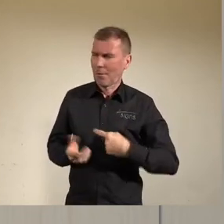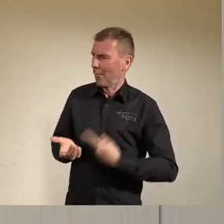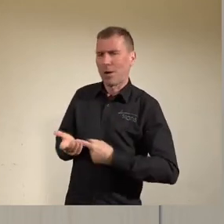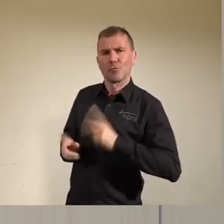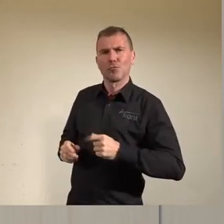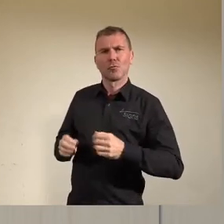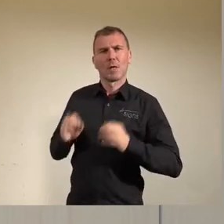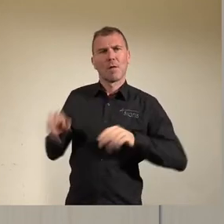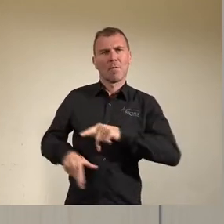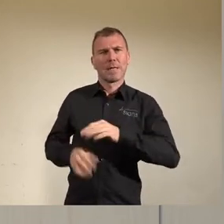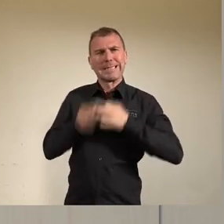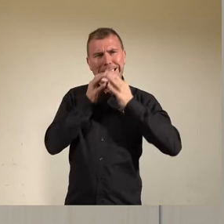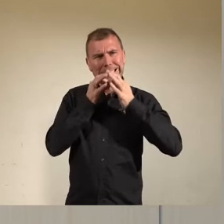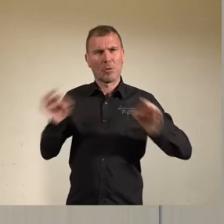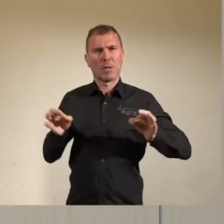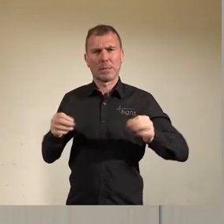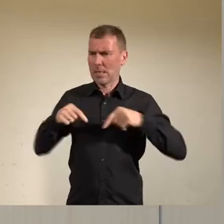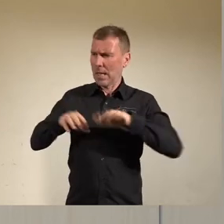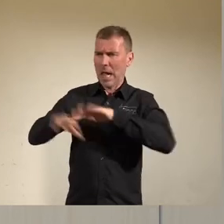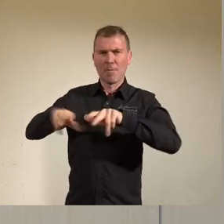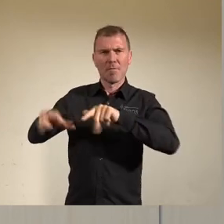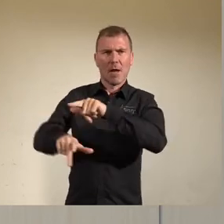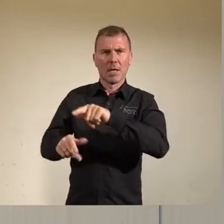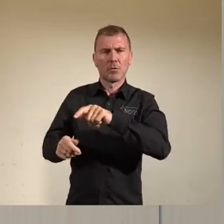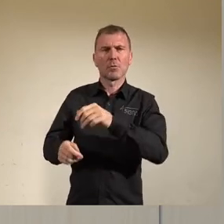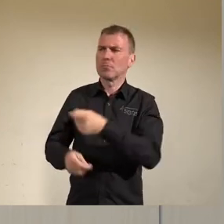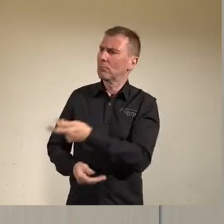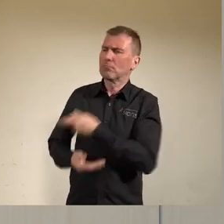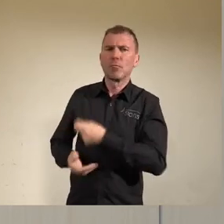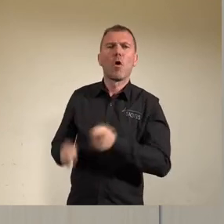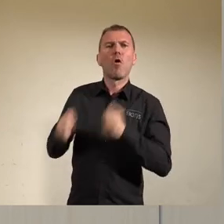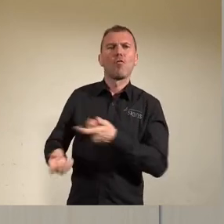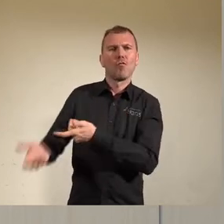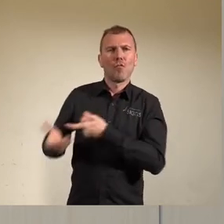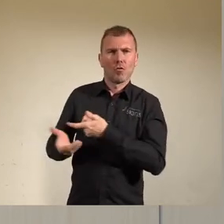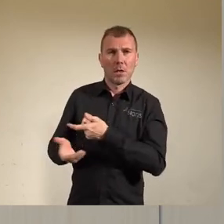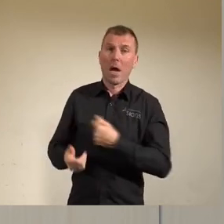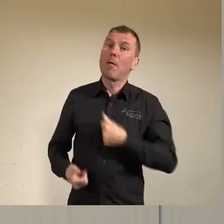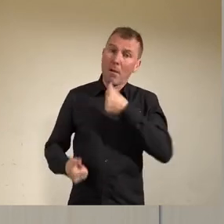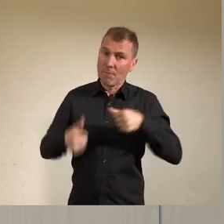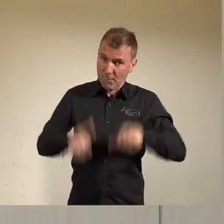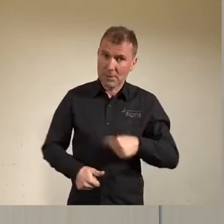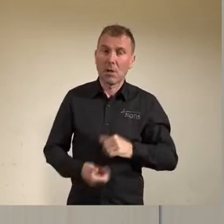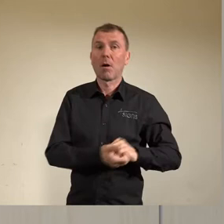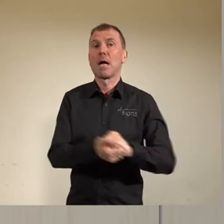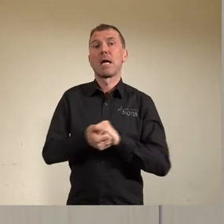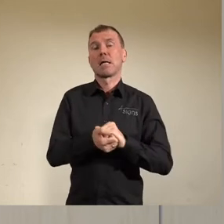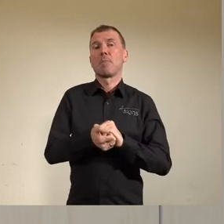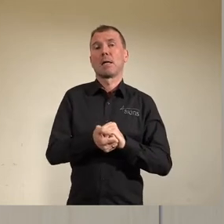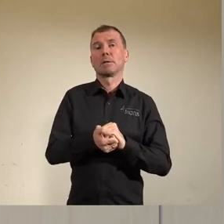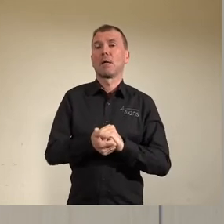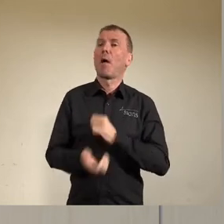Stadtverwaltung konkrete und innerhalb der Verwaltung abgestimmte Vorschläge. Aber ja, wir verpflichten uns auch gemeinsam dafür,